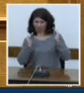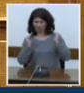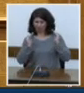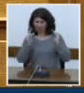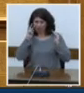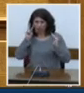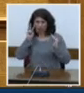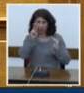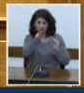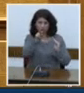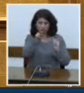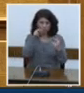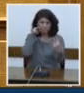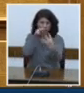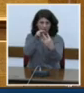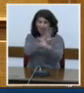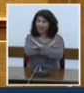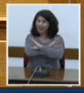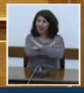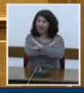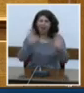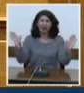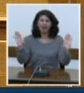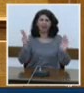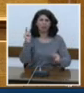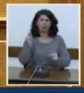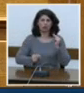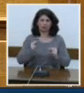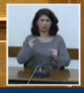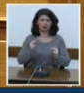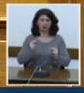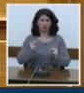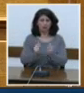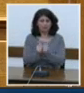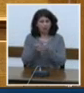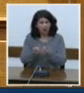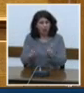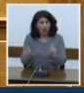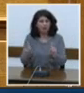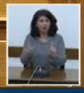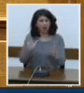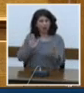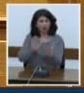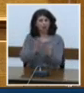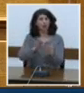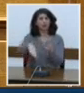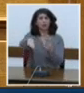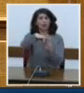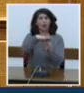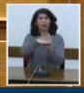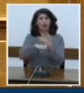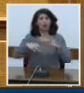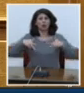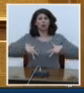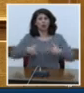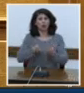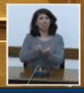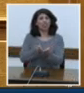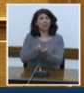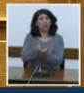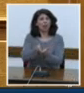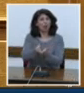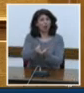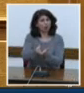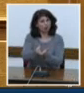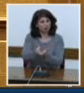κανένα πρόβλημα και να αντιμετωπίσει με τους κανόνες του κράτους δικαίου την